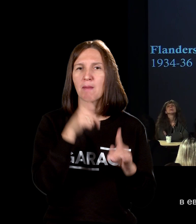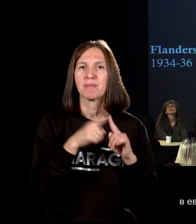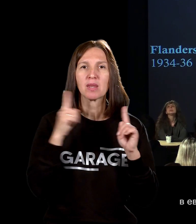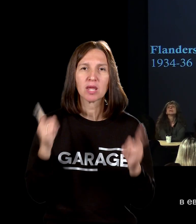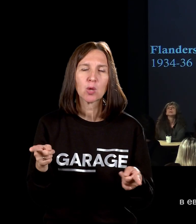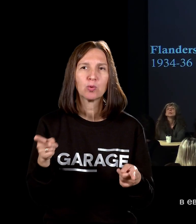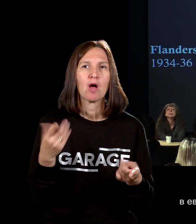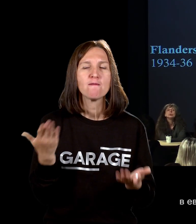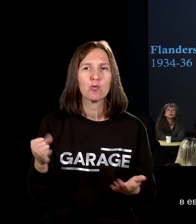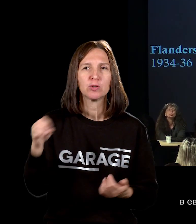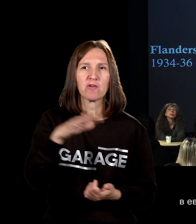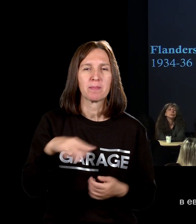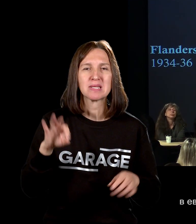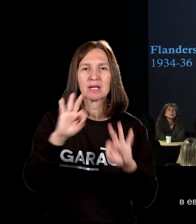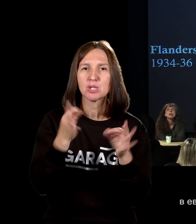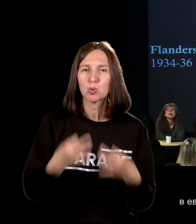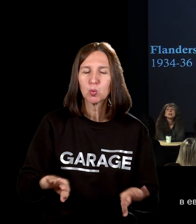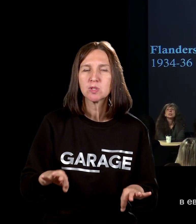в европейском искусстве идет